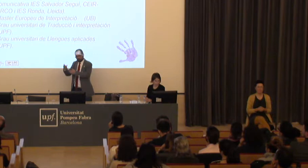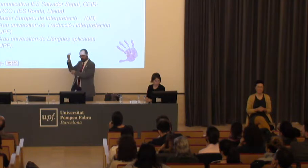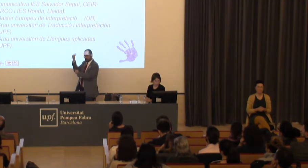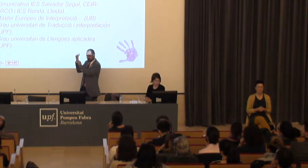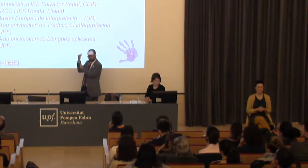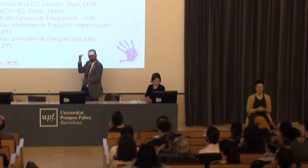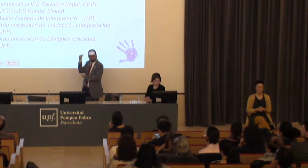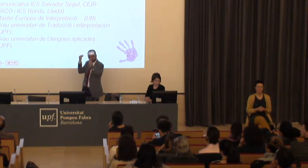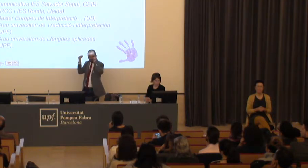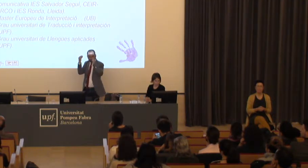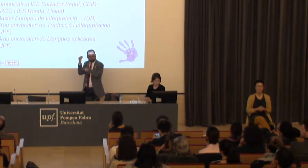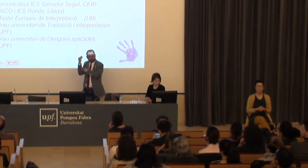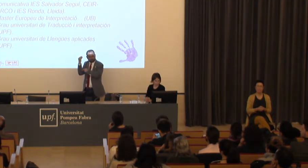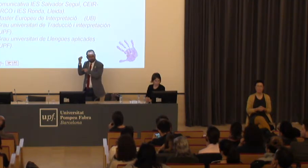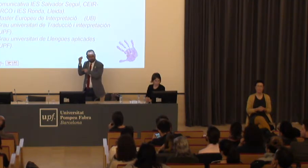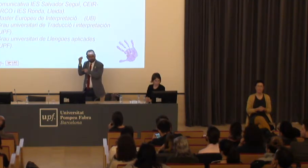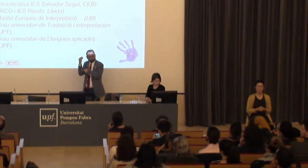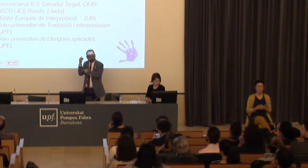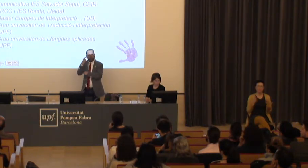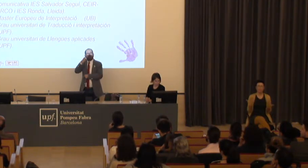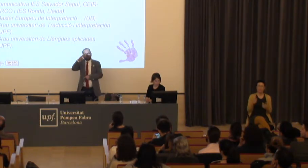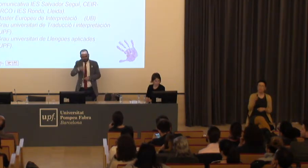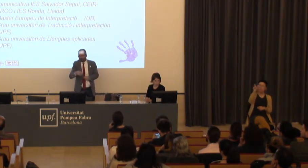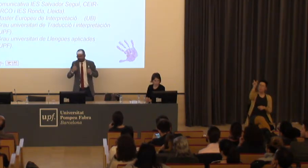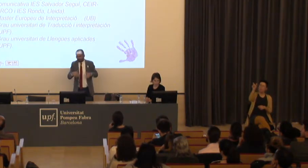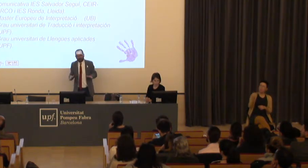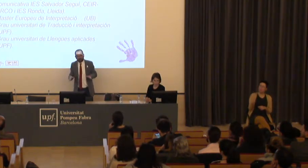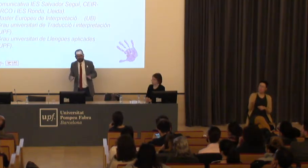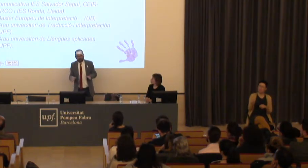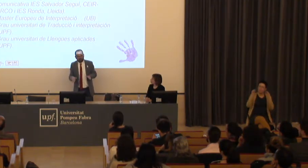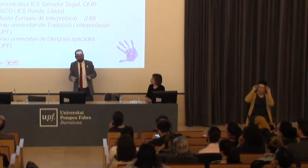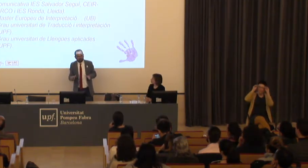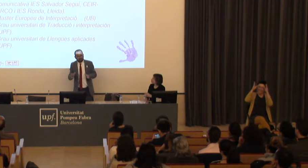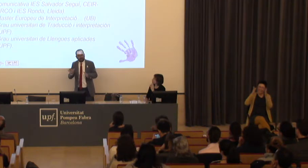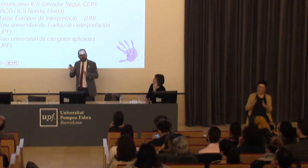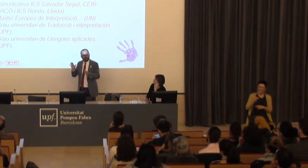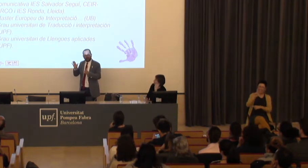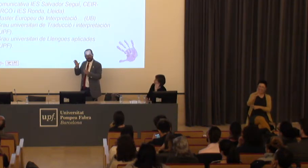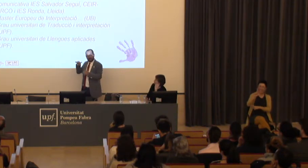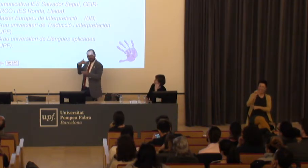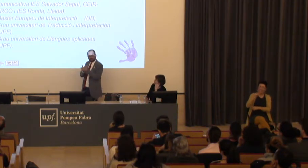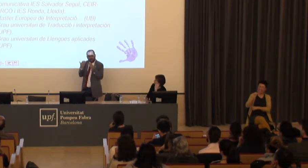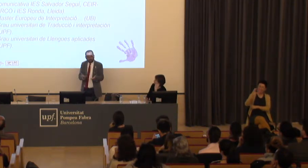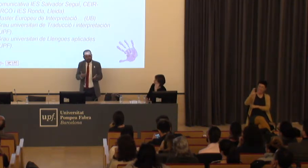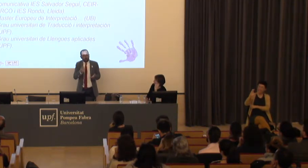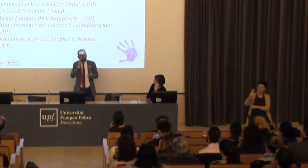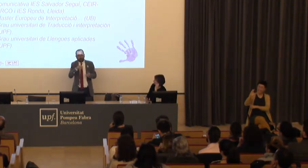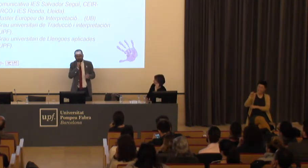el perfil professional de la figura de professor de llengua de signes està ja reconegut.